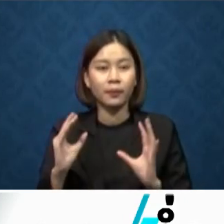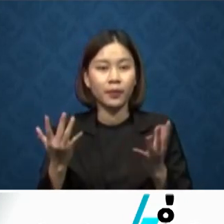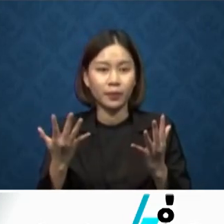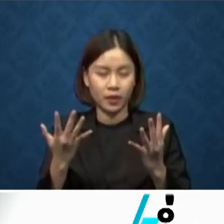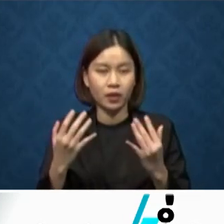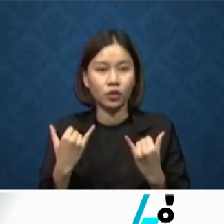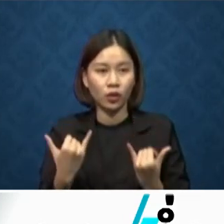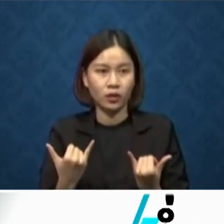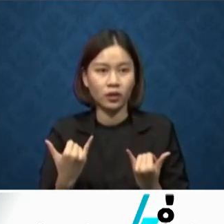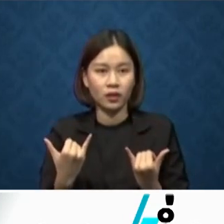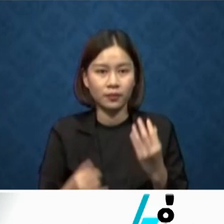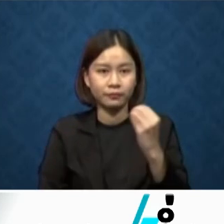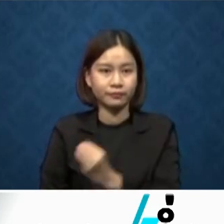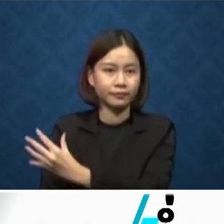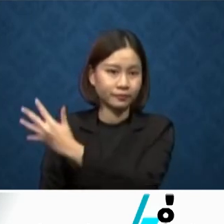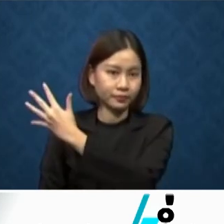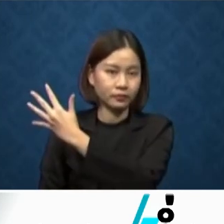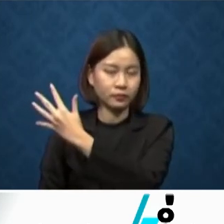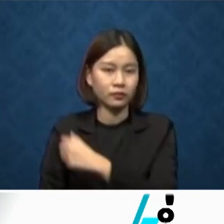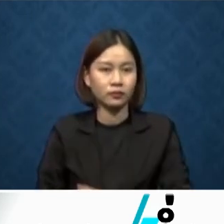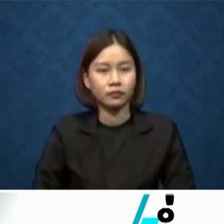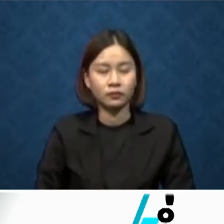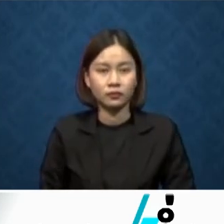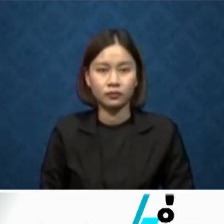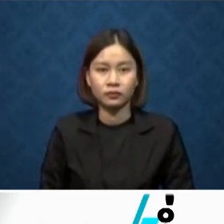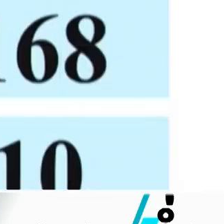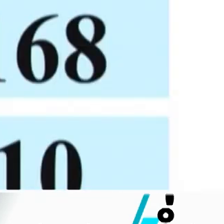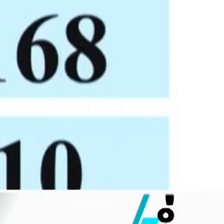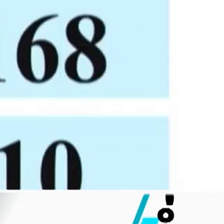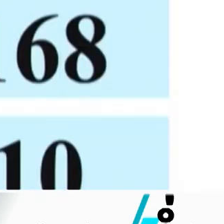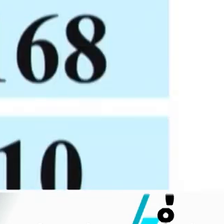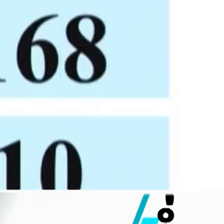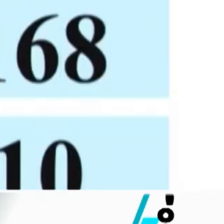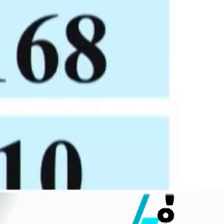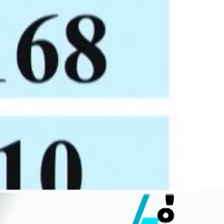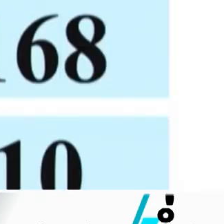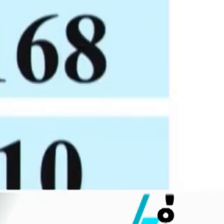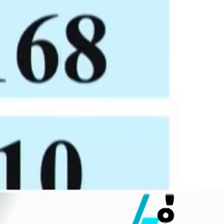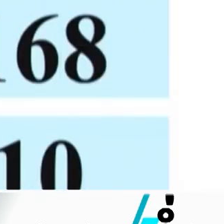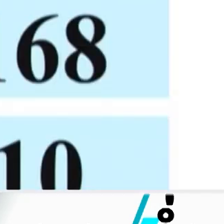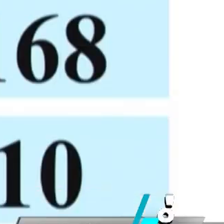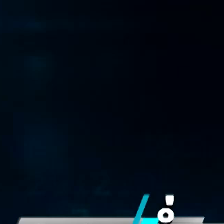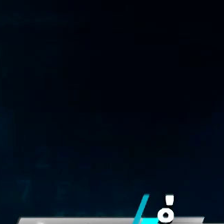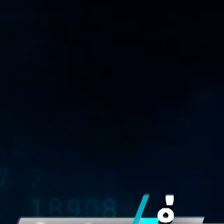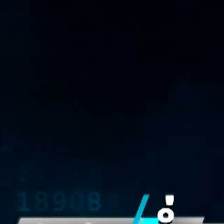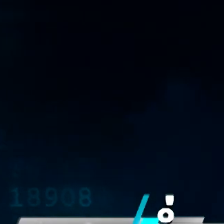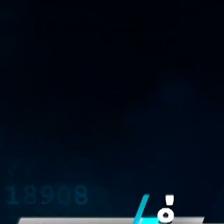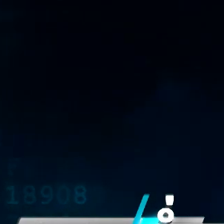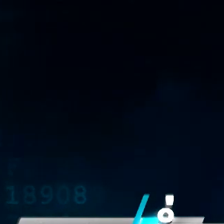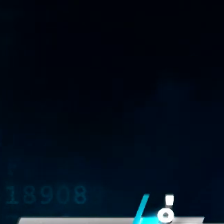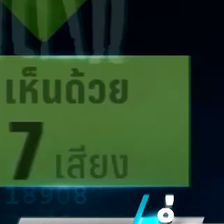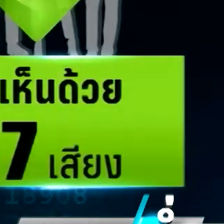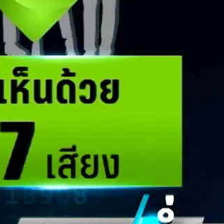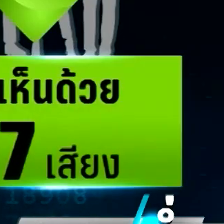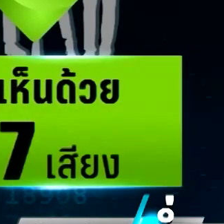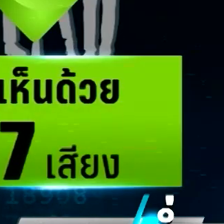ครับเจ้าหน้าที่ส่งผลครับนี่คือผลการลงมติของสมาชิกวุฒิสภาหรือสวครับโดยสรุปก็คือไม่อนุญาตให้ตำรวจ